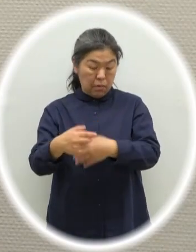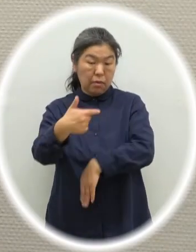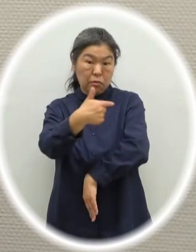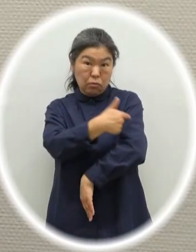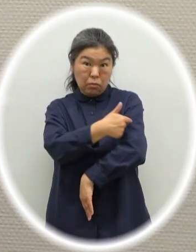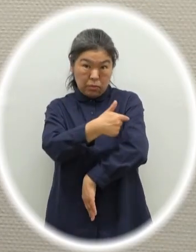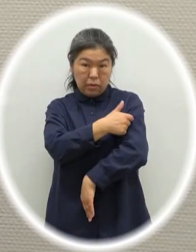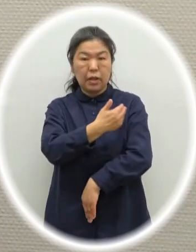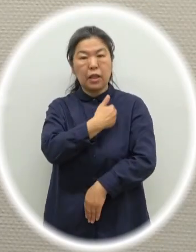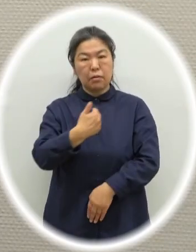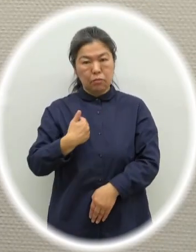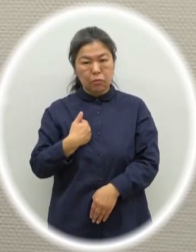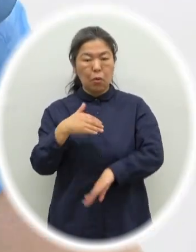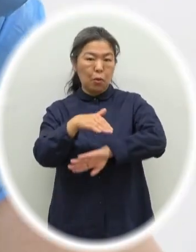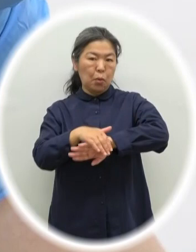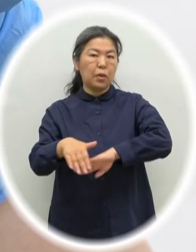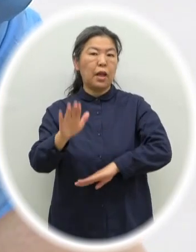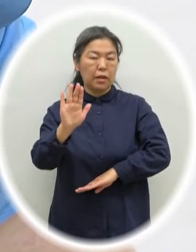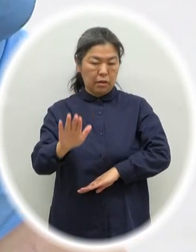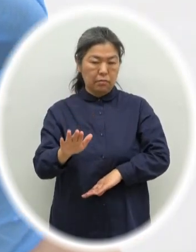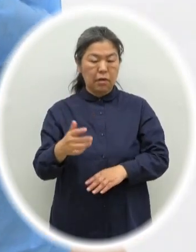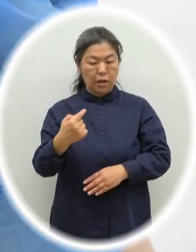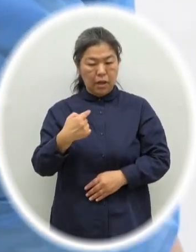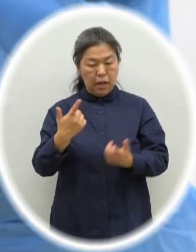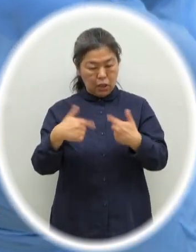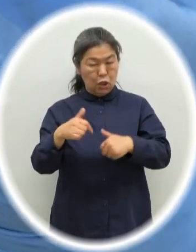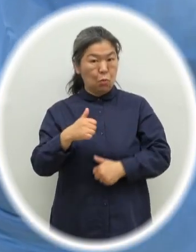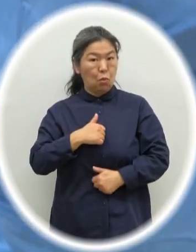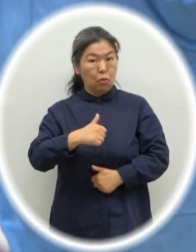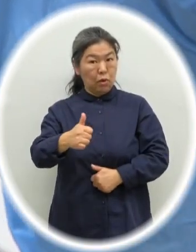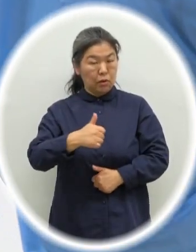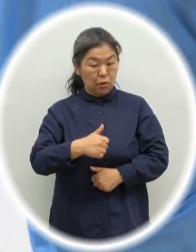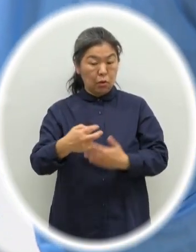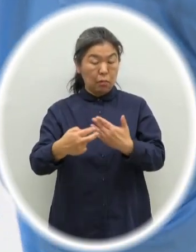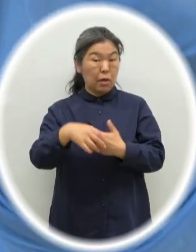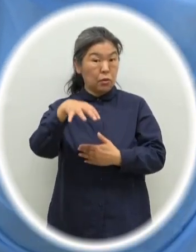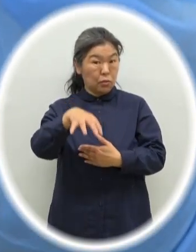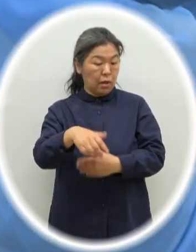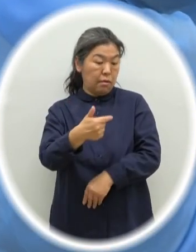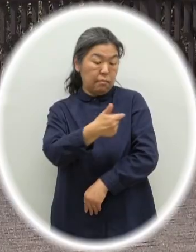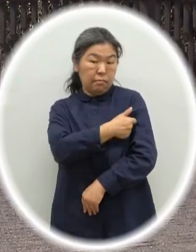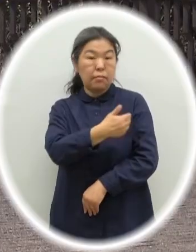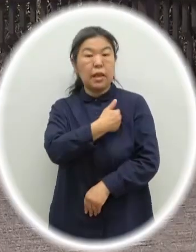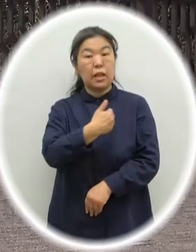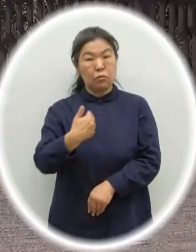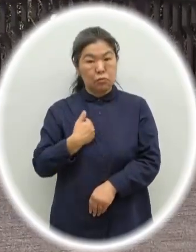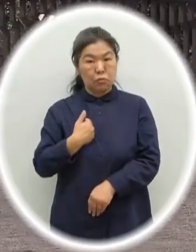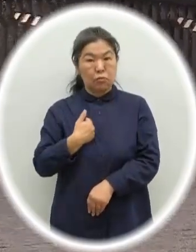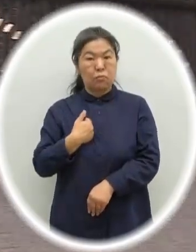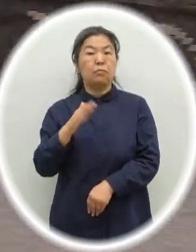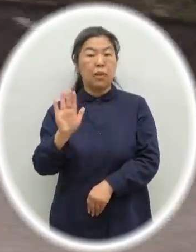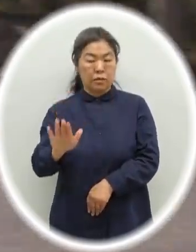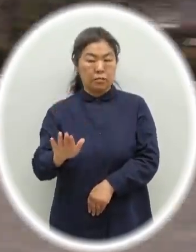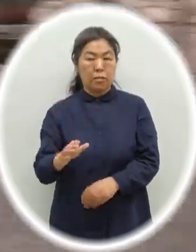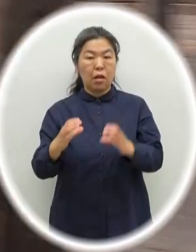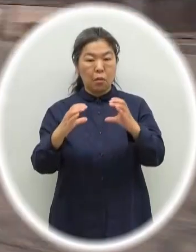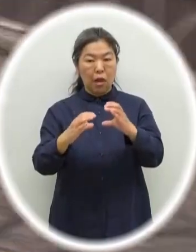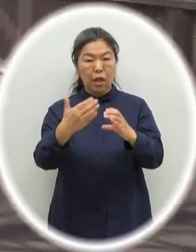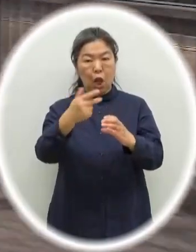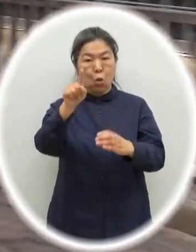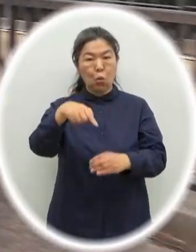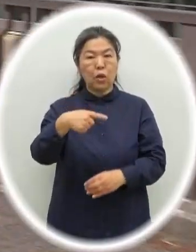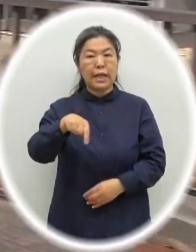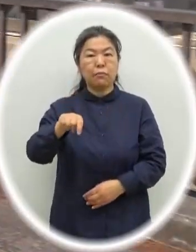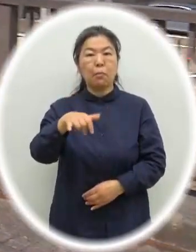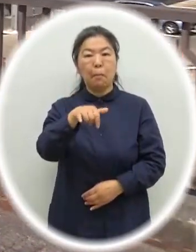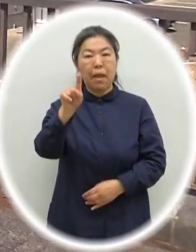体制を構築しておりますので、かかりつけ医で接種が可能となる見込みです。またいわきグリーンベースで集